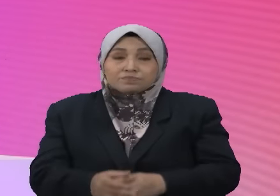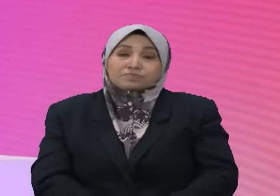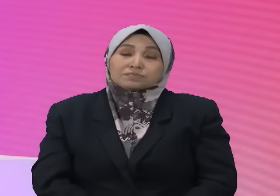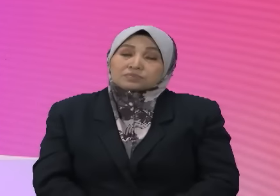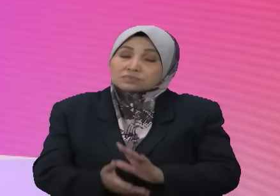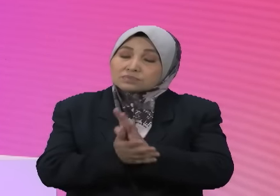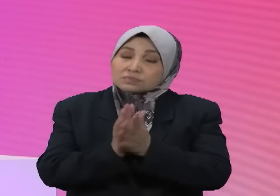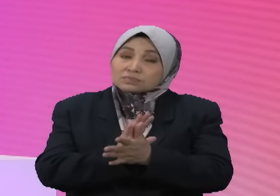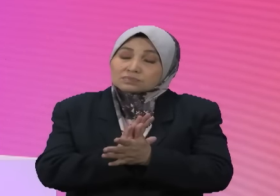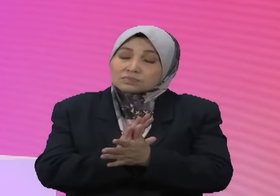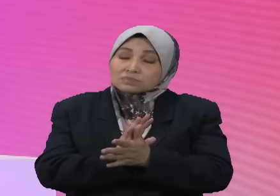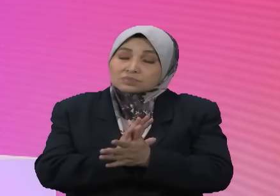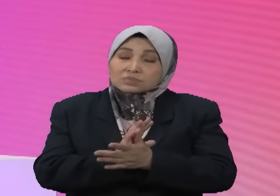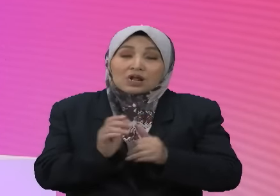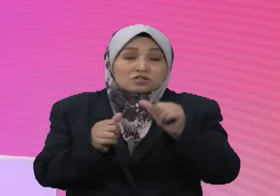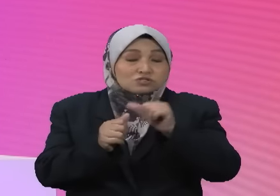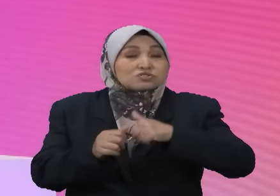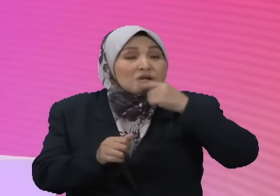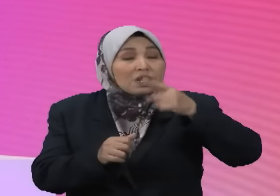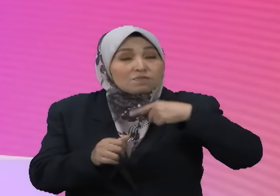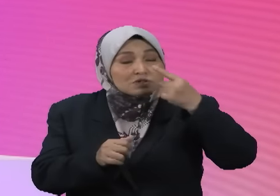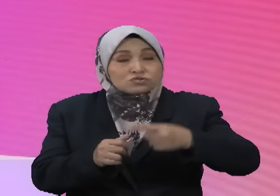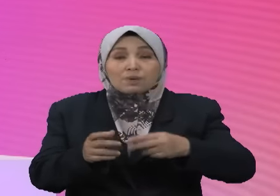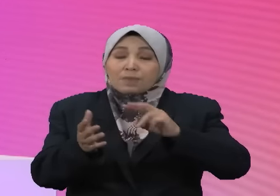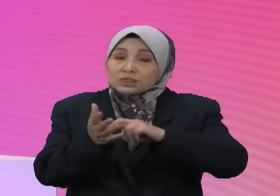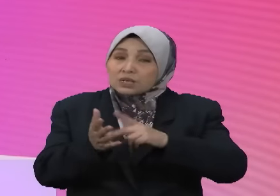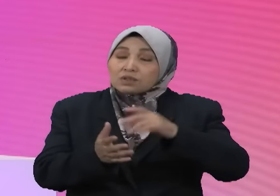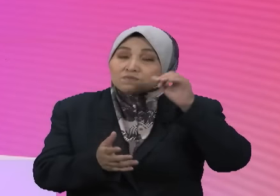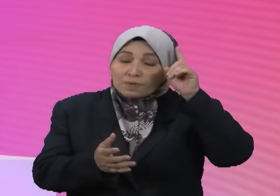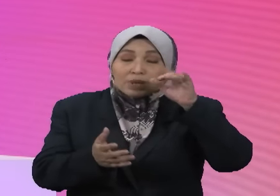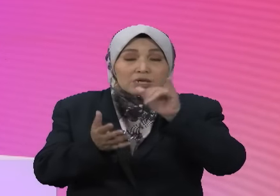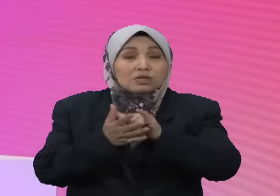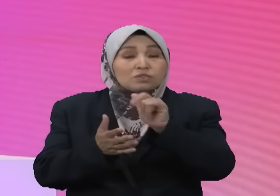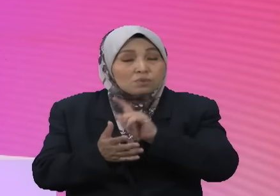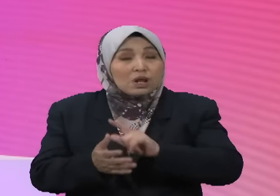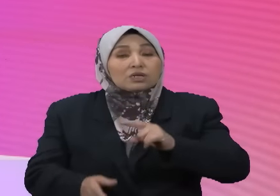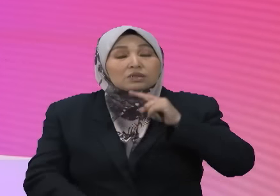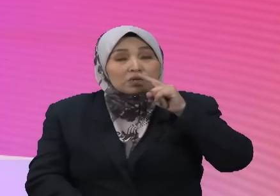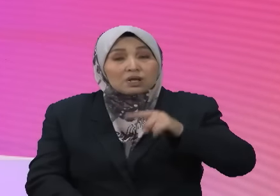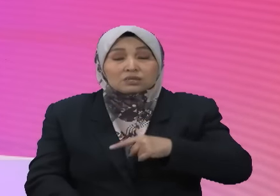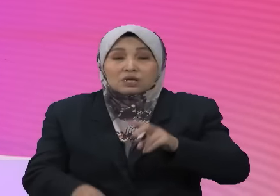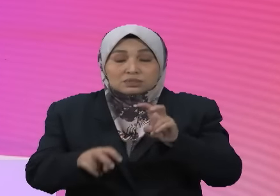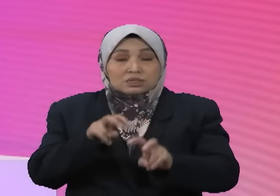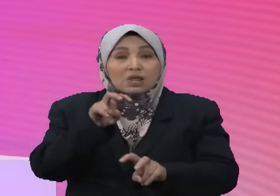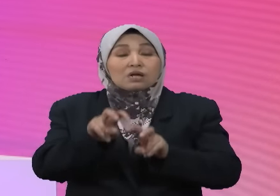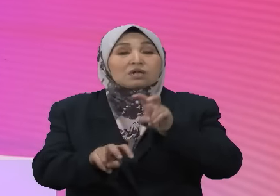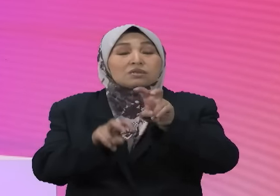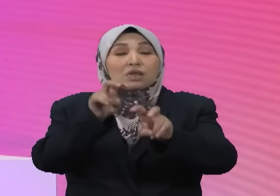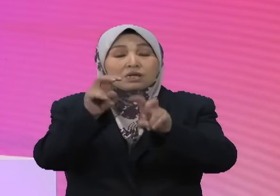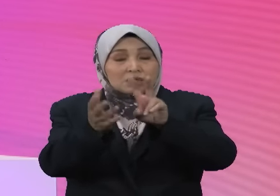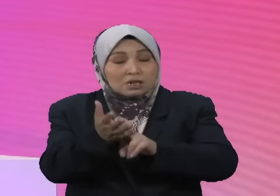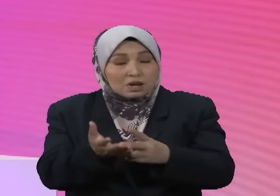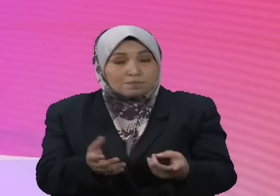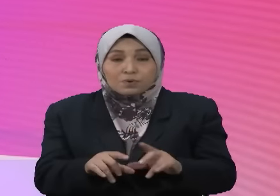maka Biarlah pas sebutan maka makna difahami itulah kita kata Apa tangga-tangga tadabbur